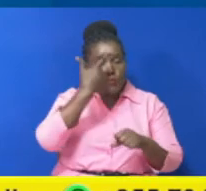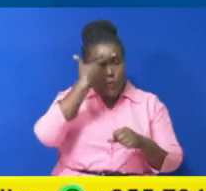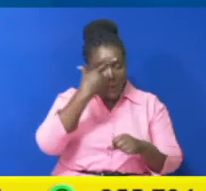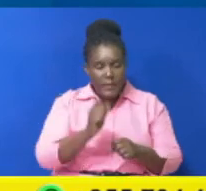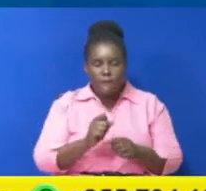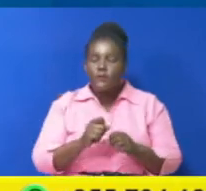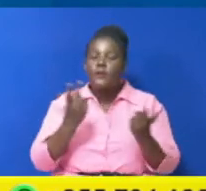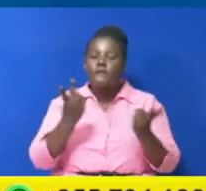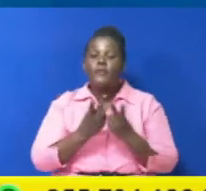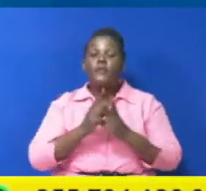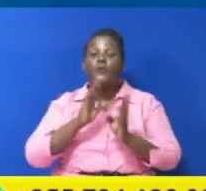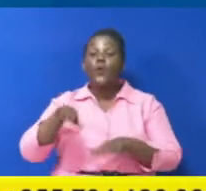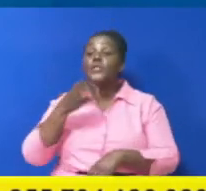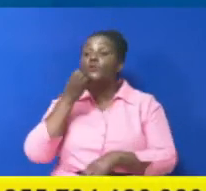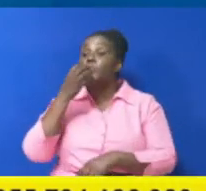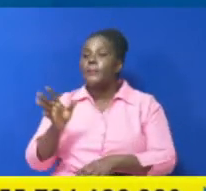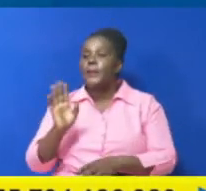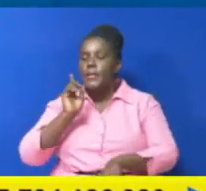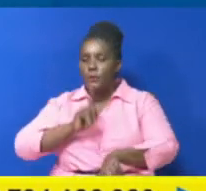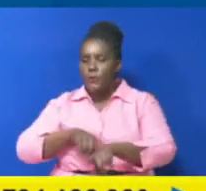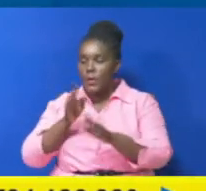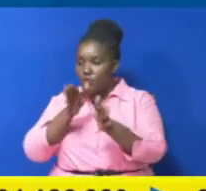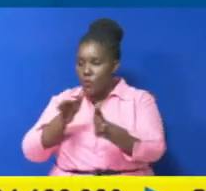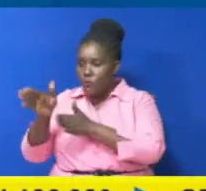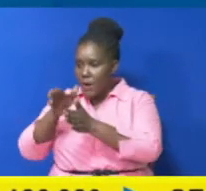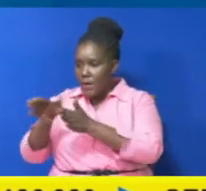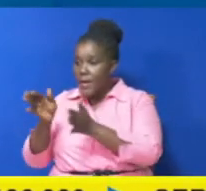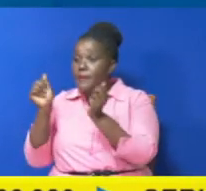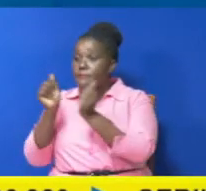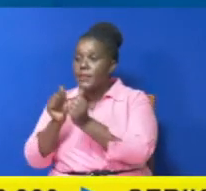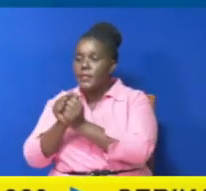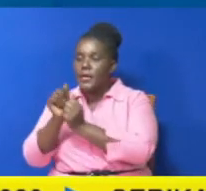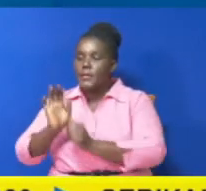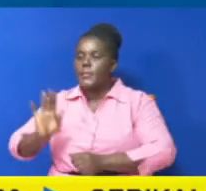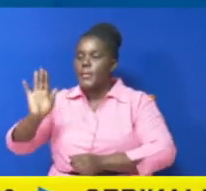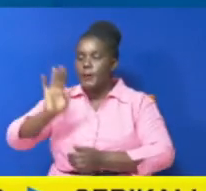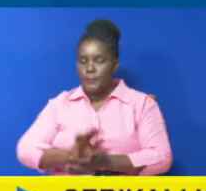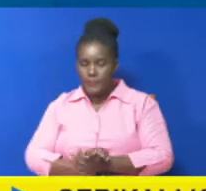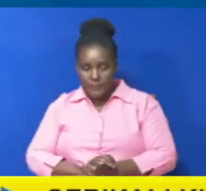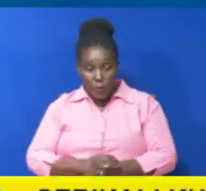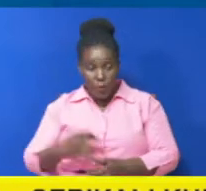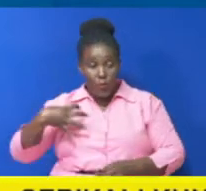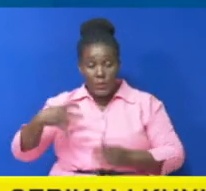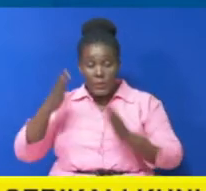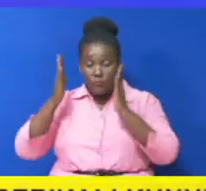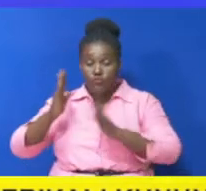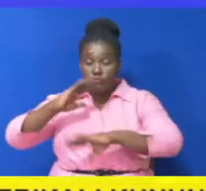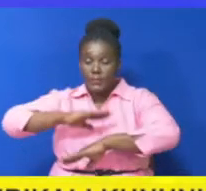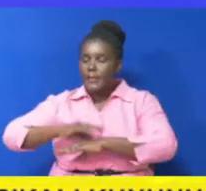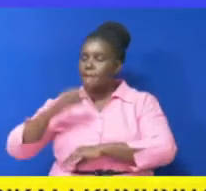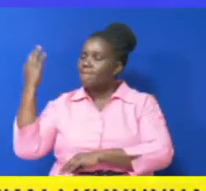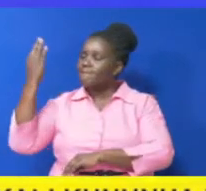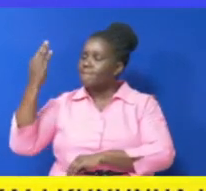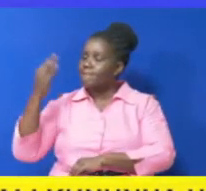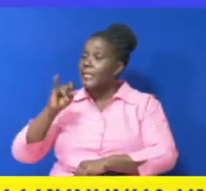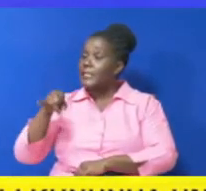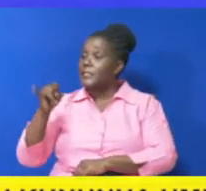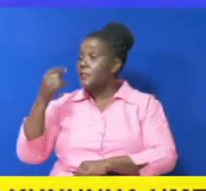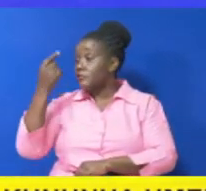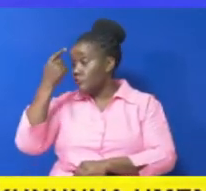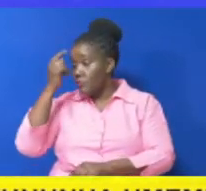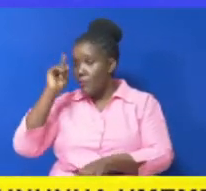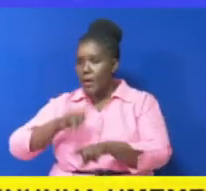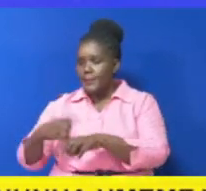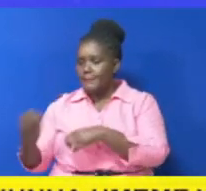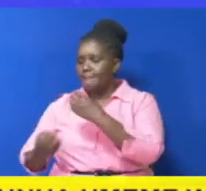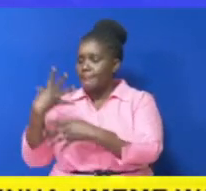kujiepusha na udanganyifu wakati wa maandalizi ya bidhaa wanazopeleka sokoni. Waziri Mkuu mstaafu amesema hayo jijini Dodoma wakati